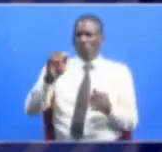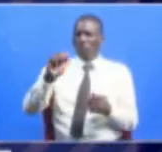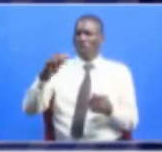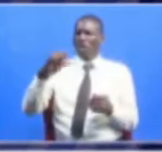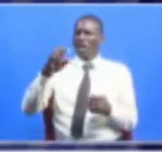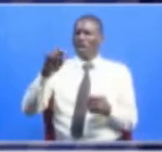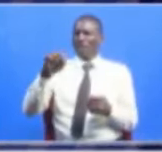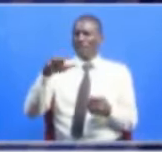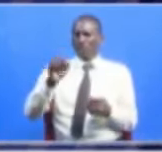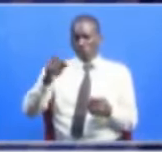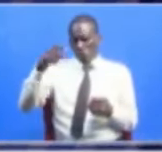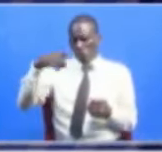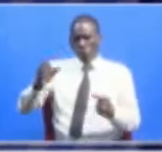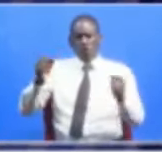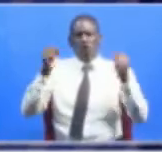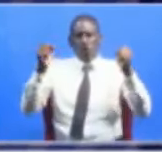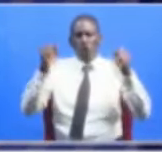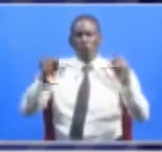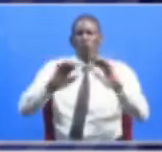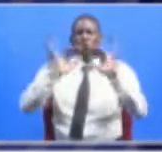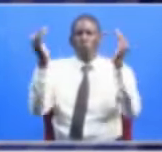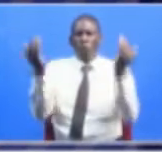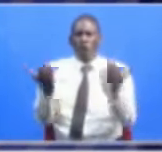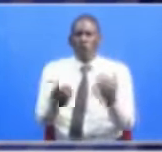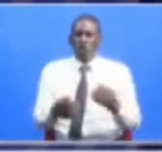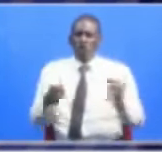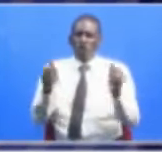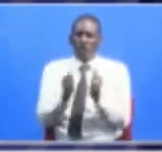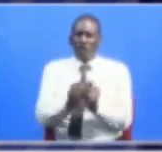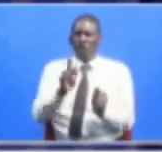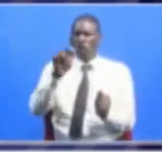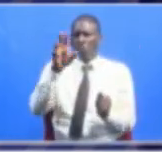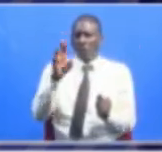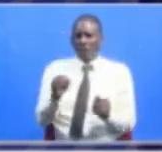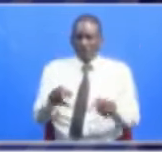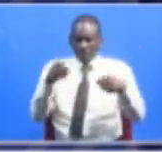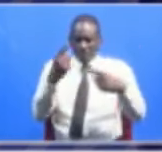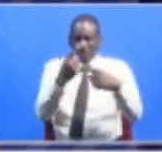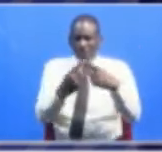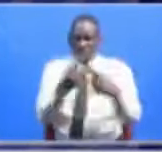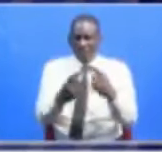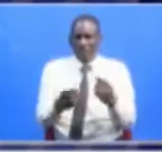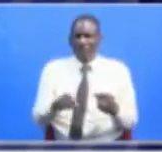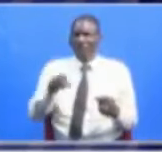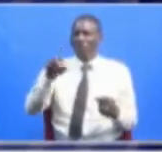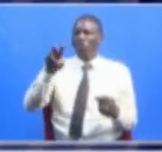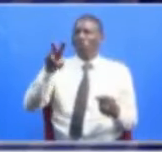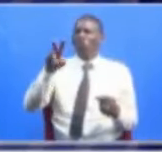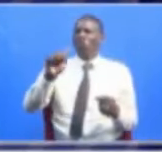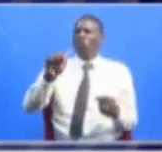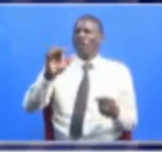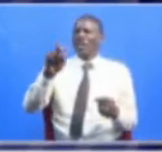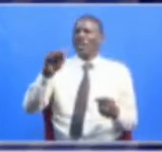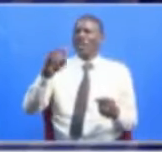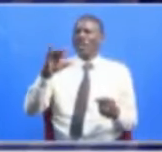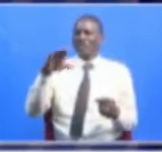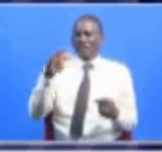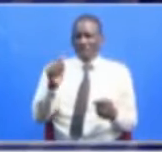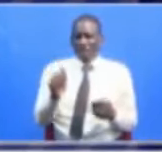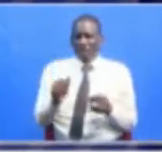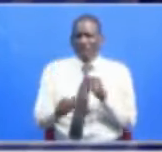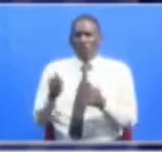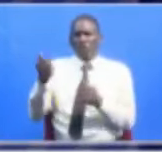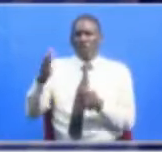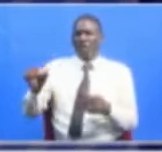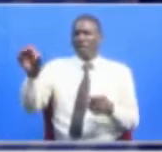aliv unja rek Odi Ya dunia ya mbiu za kilom 10 katika makala mwaka huu Ya Valencia iber kaja yali Fany ika nchin